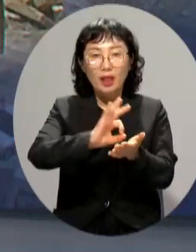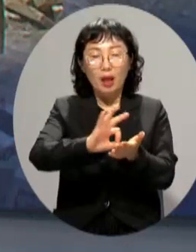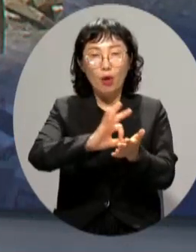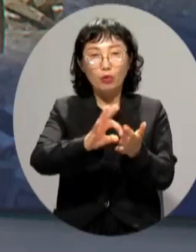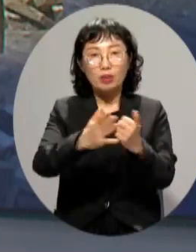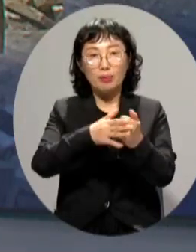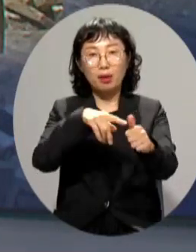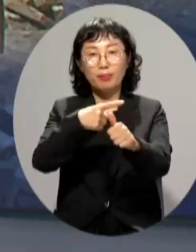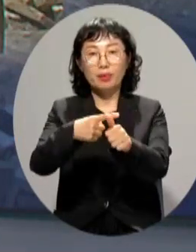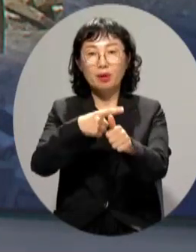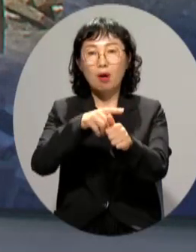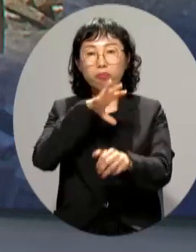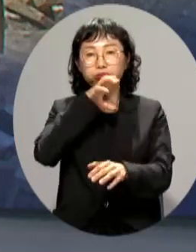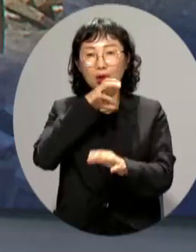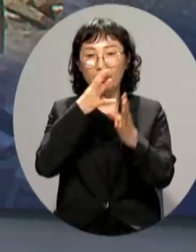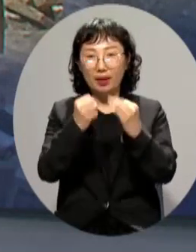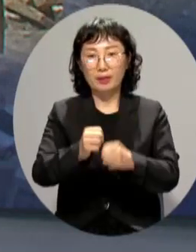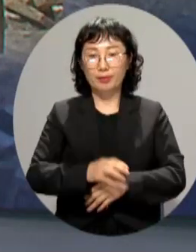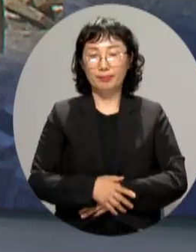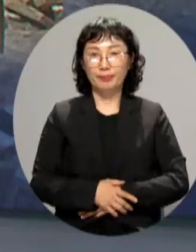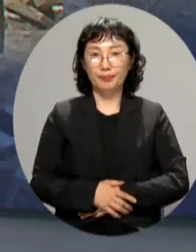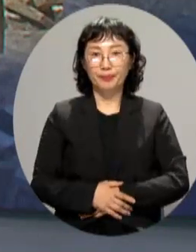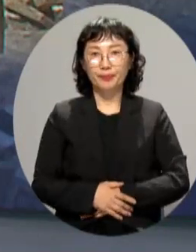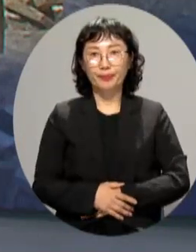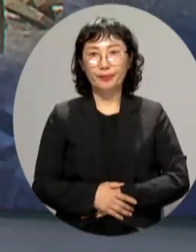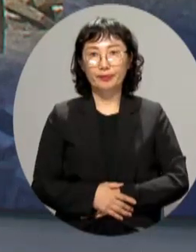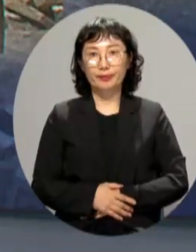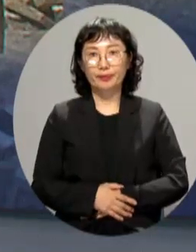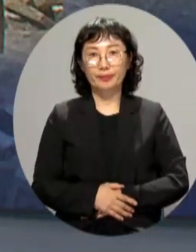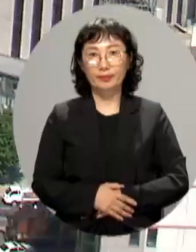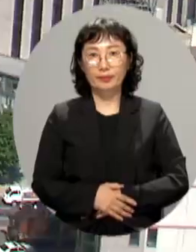나오고 있습니다. 강동엽 기자입니다.